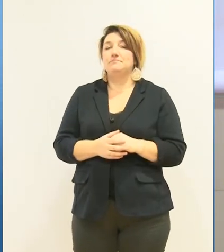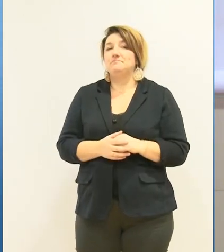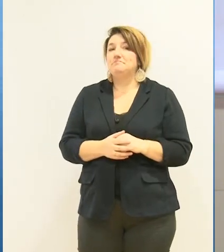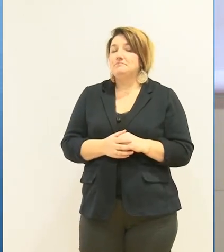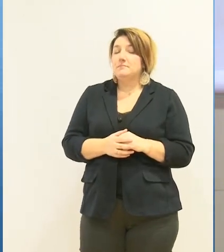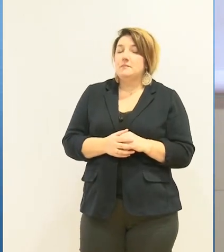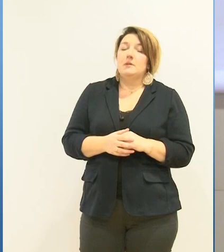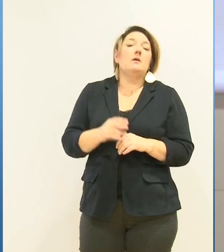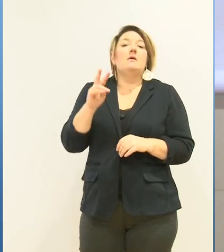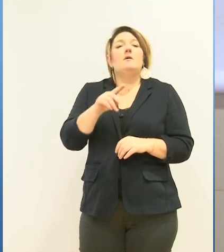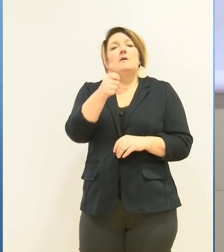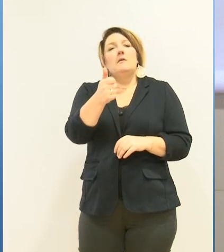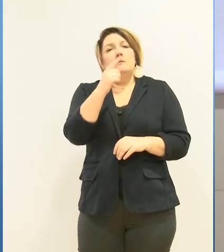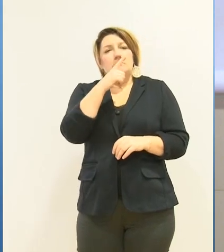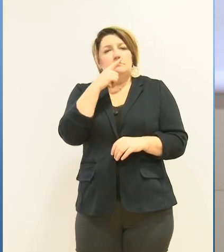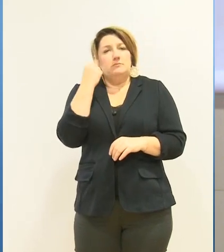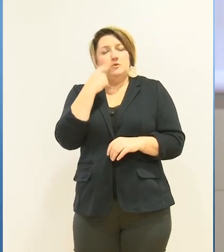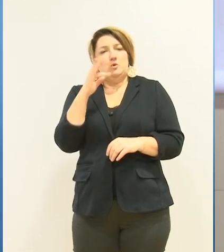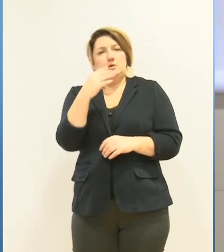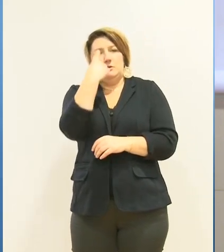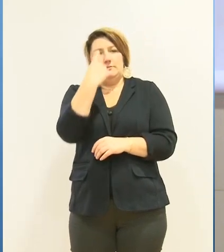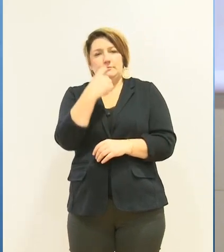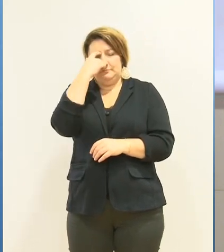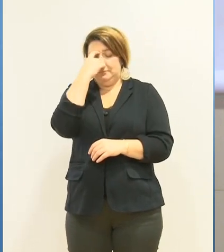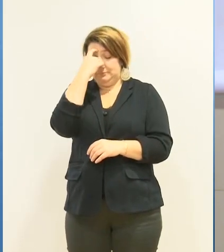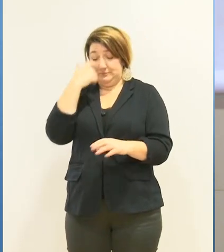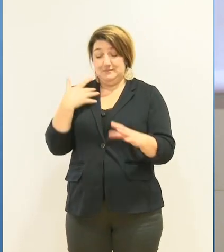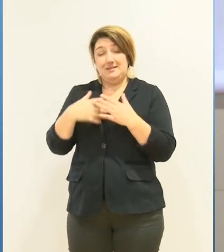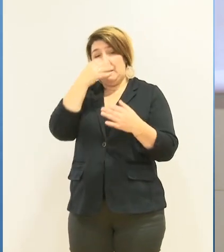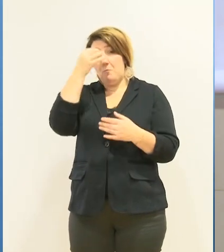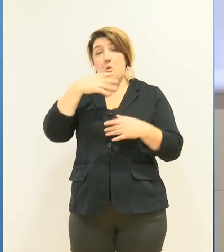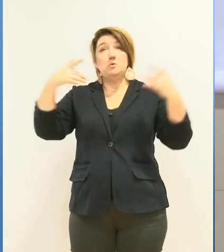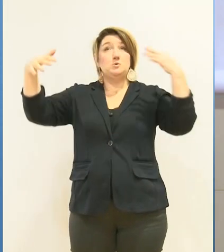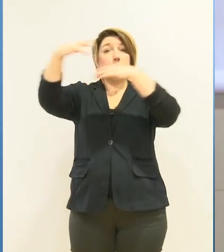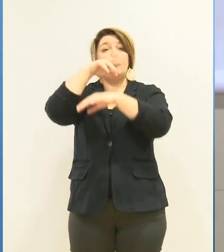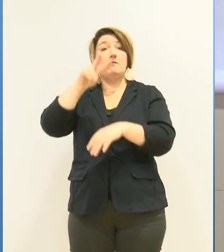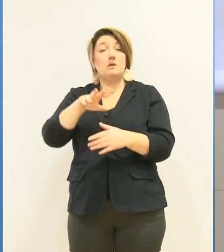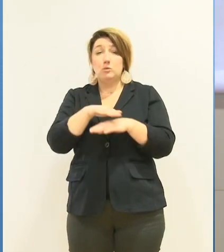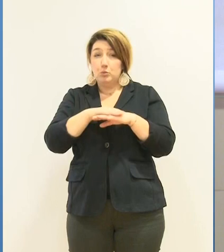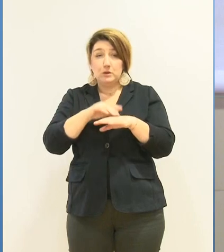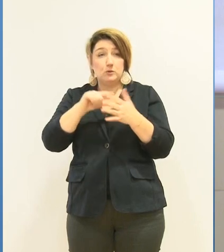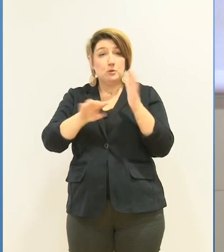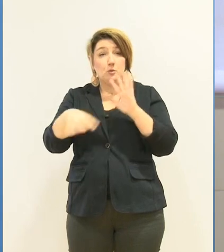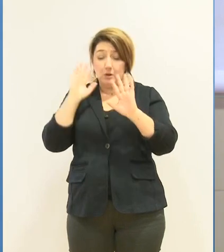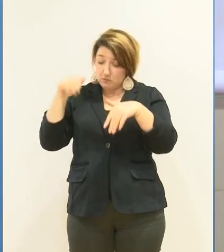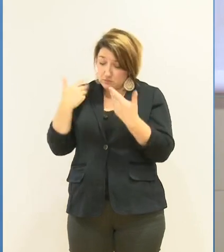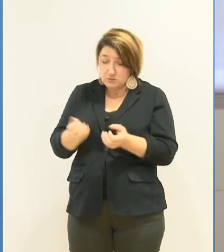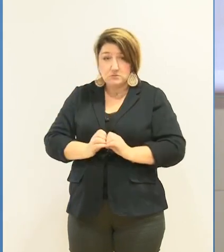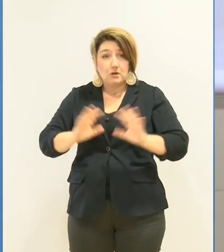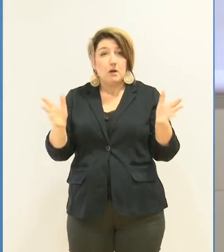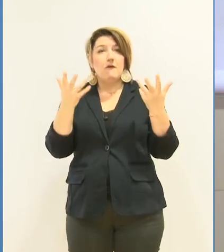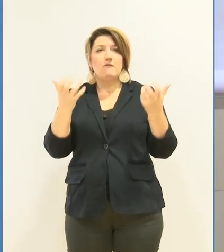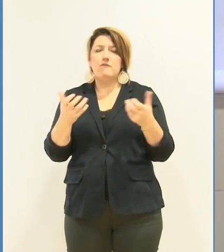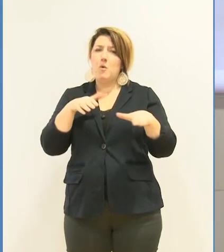le cap politique que nous menons depuis 2014 est pourtant extrêmement clair nous agissons pour réduire la pollution et la part modale de la